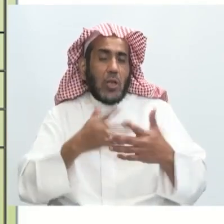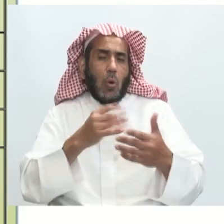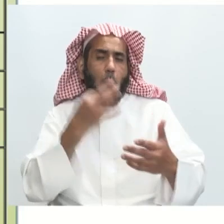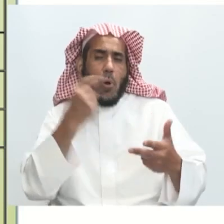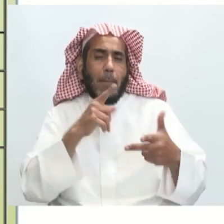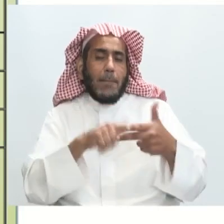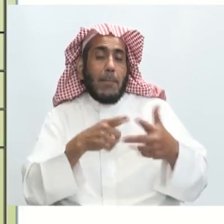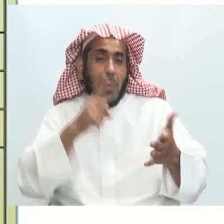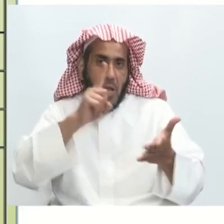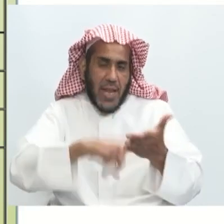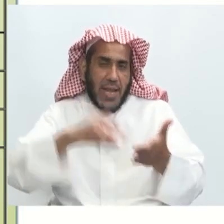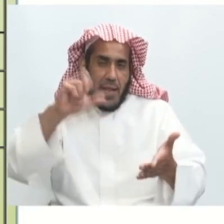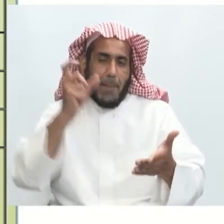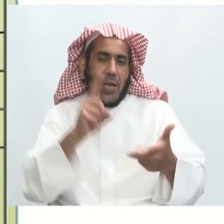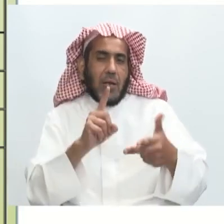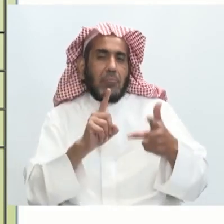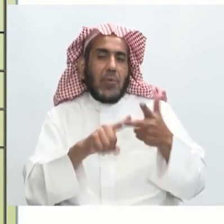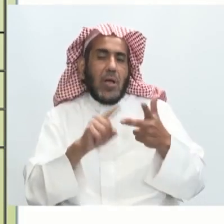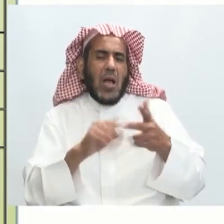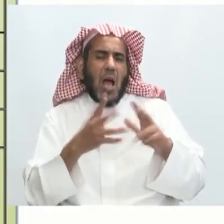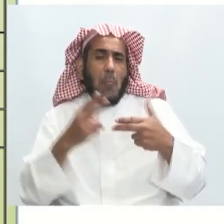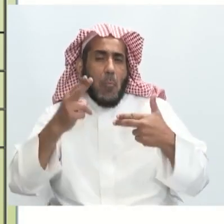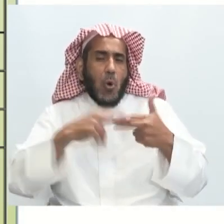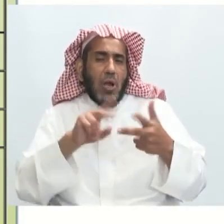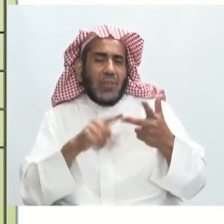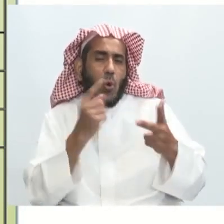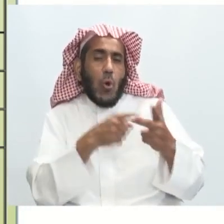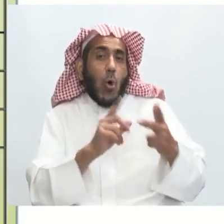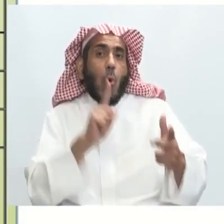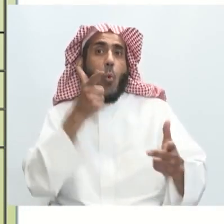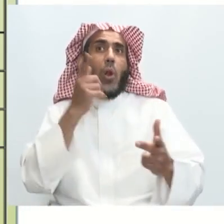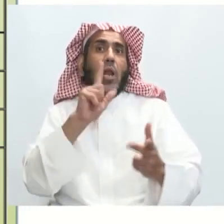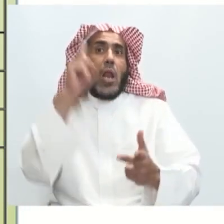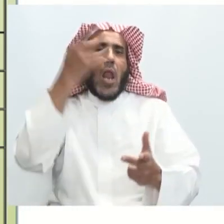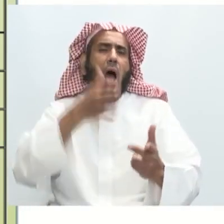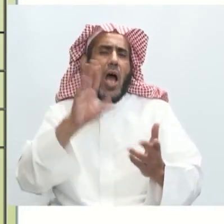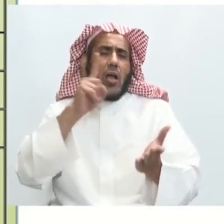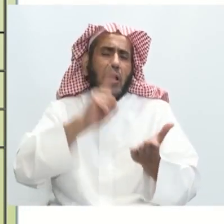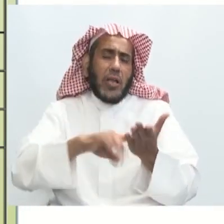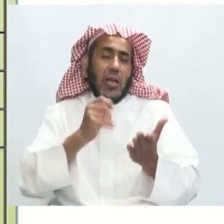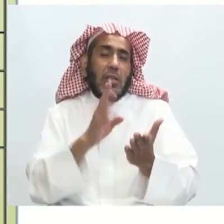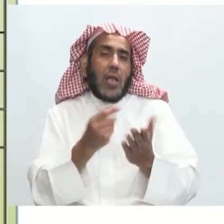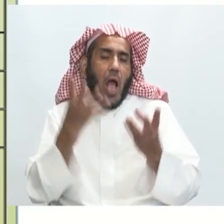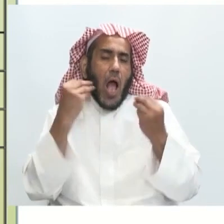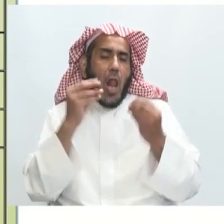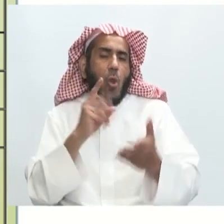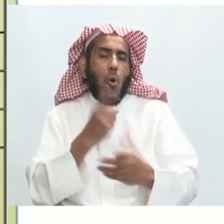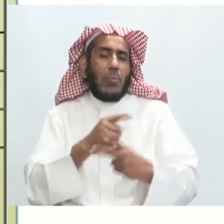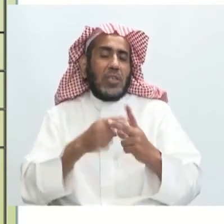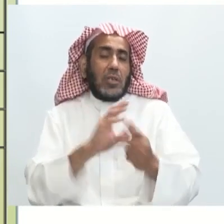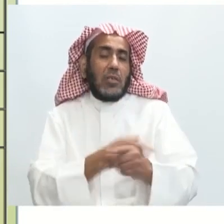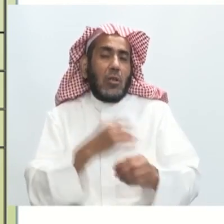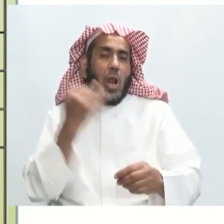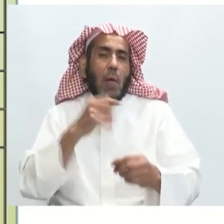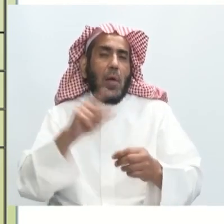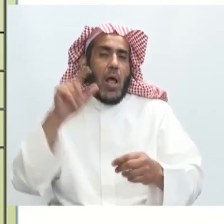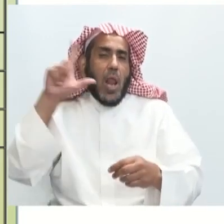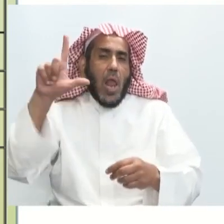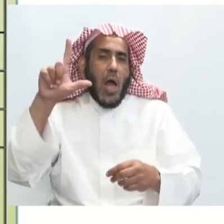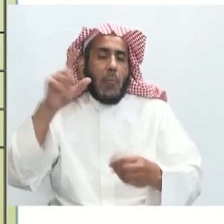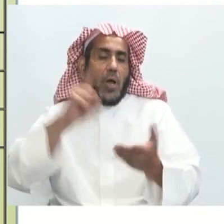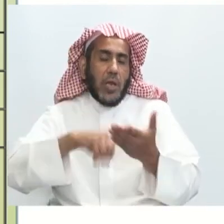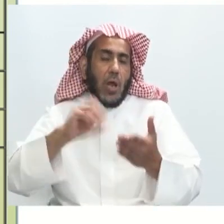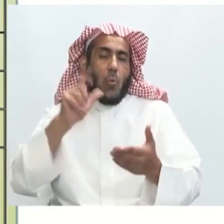الضروري هنا اتينا بان مثلا اما المنكر فتقول والله لتعلم التقنيه الحديثه ضروري وهنا اللام كذلك